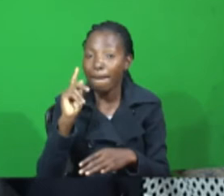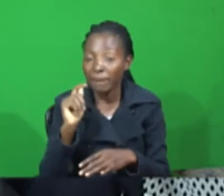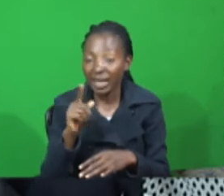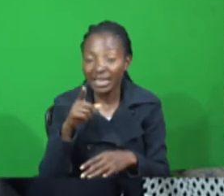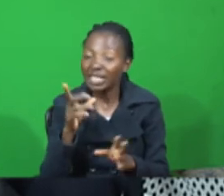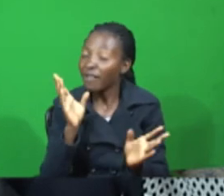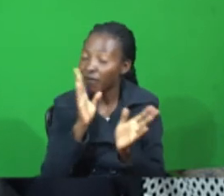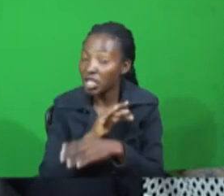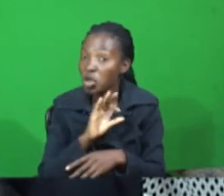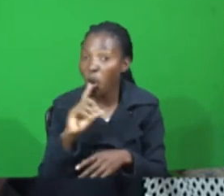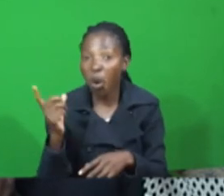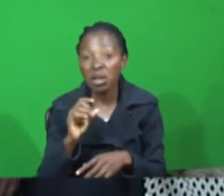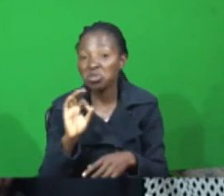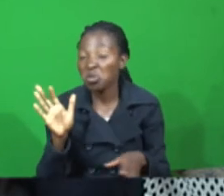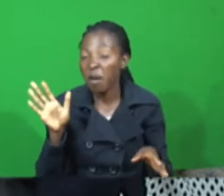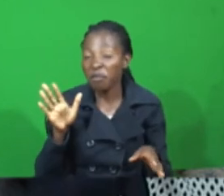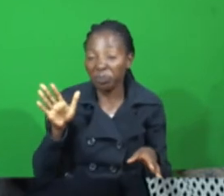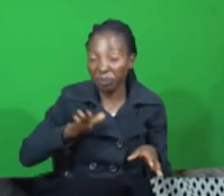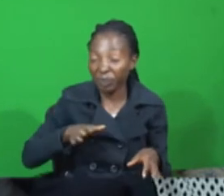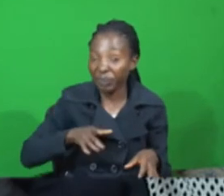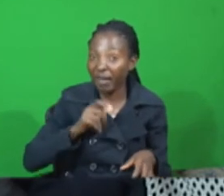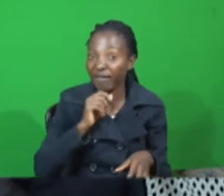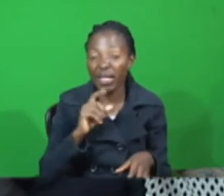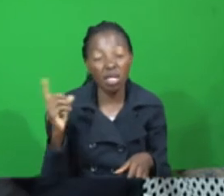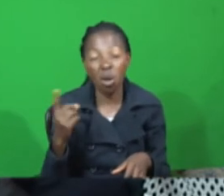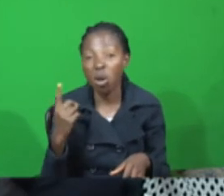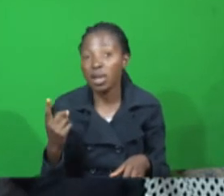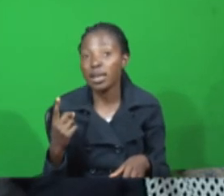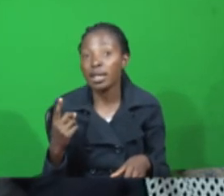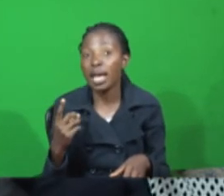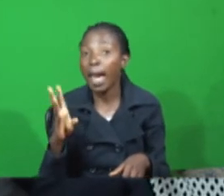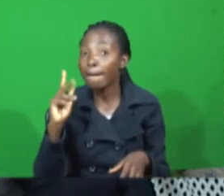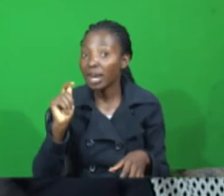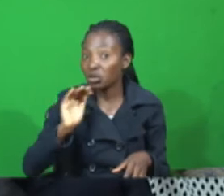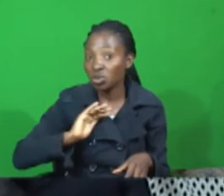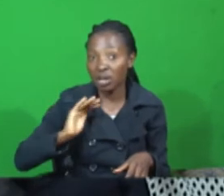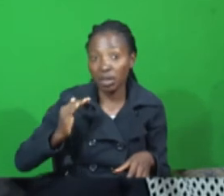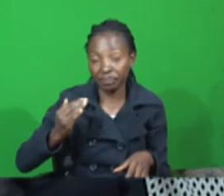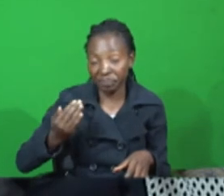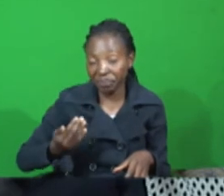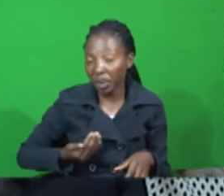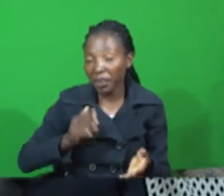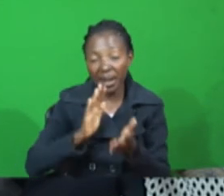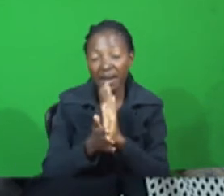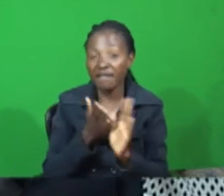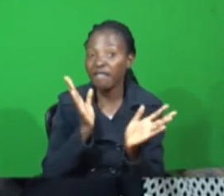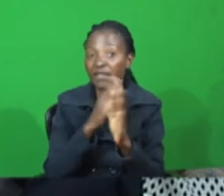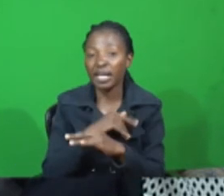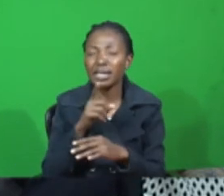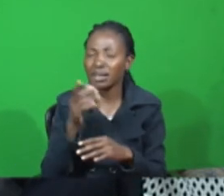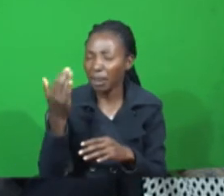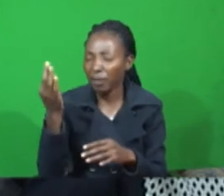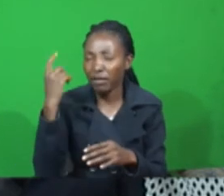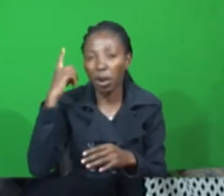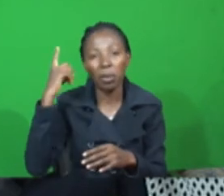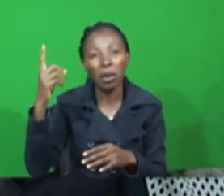veduka vafunga kuti hati tavamukira zvakaipa aiwa kusi handisu betera zvino zvinhu zviri kubva kuna Mwari and